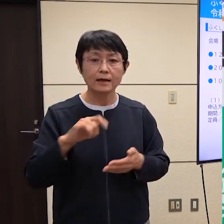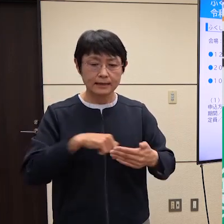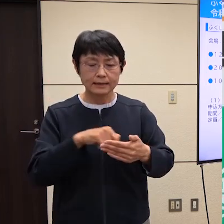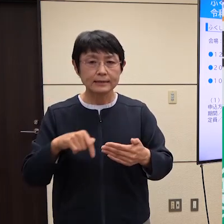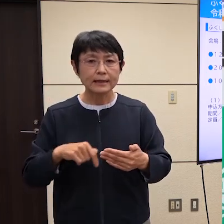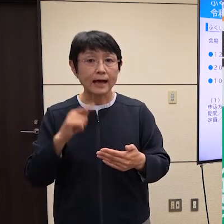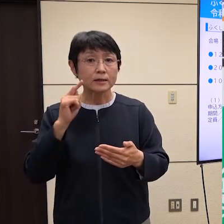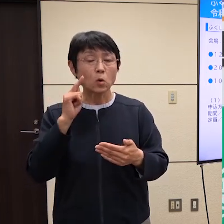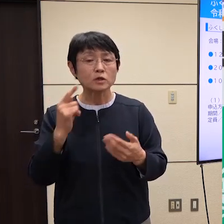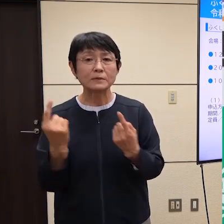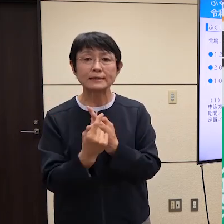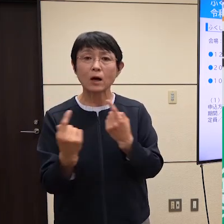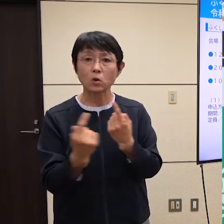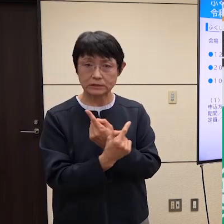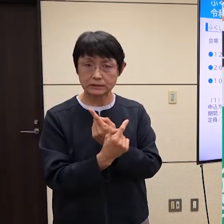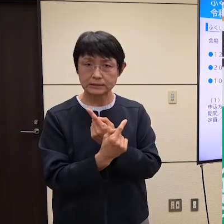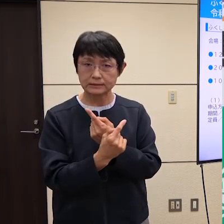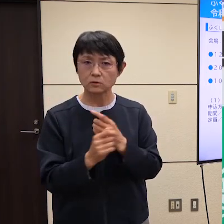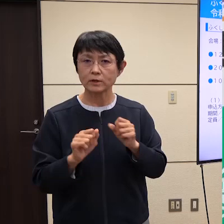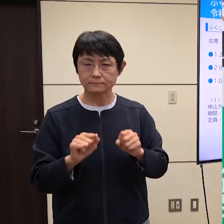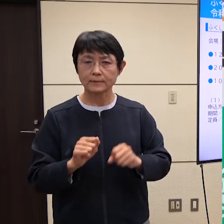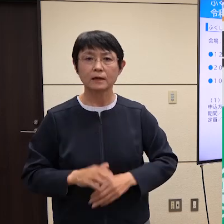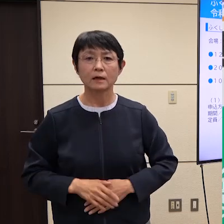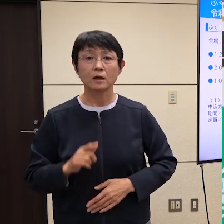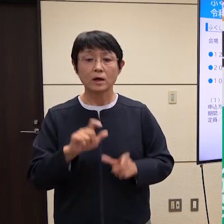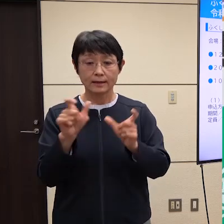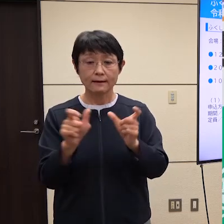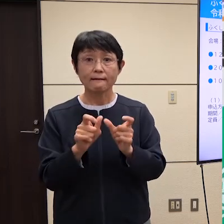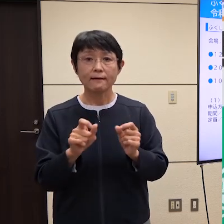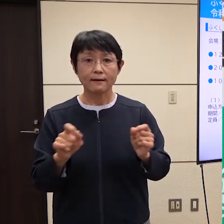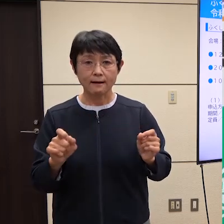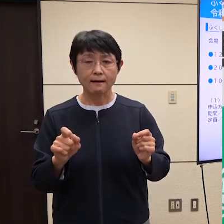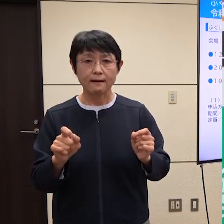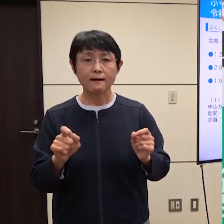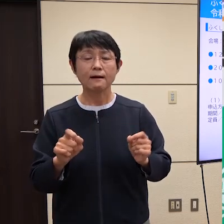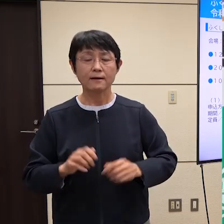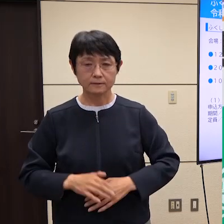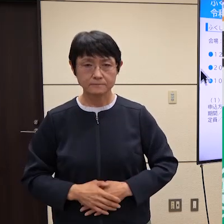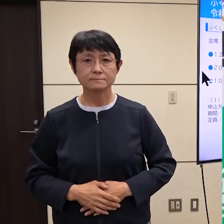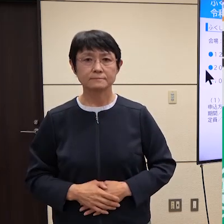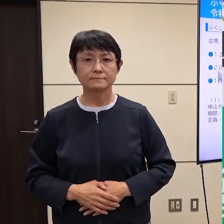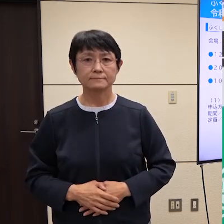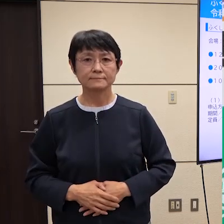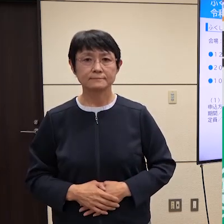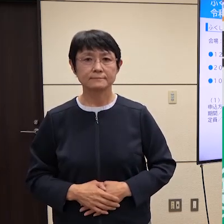内容の見直しを行ってまいりました。その結果としてですね、